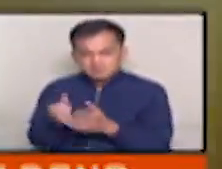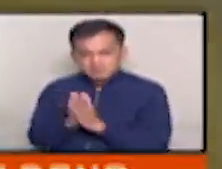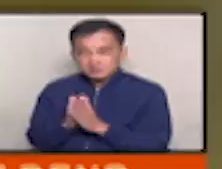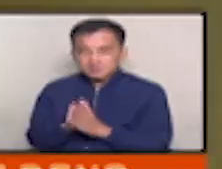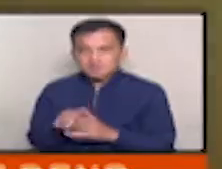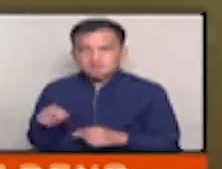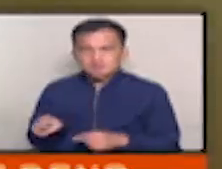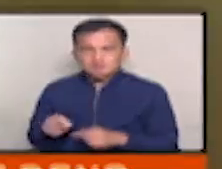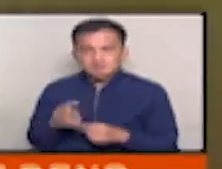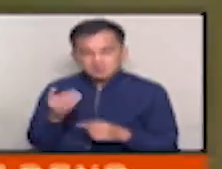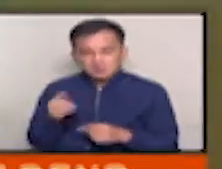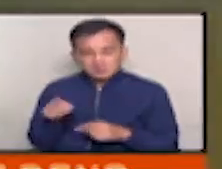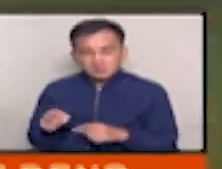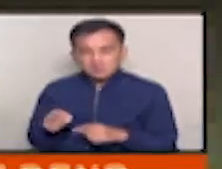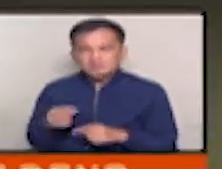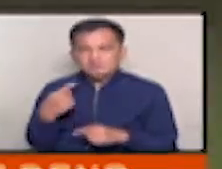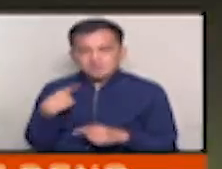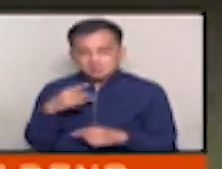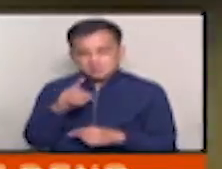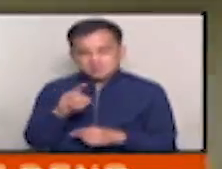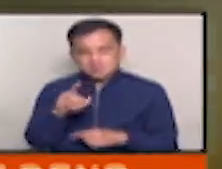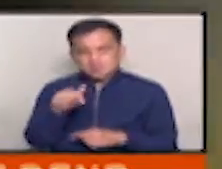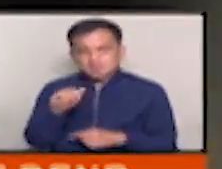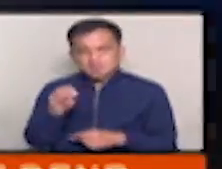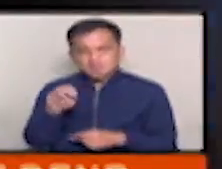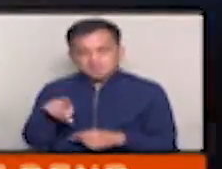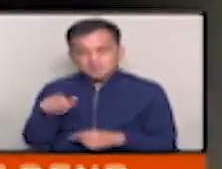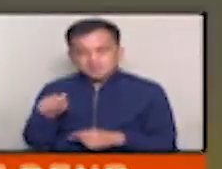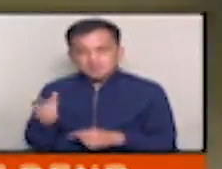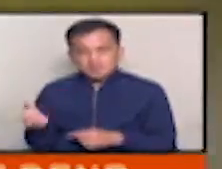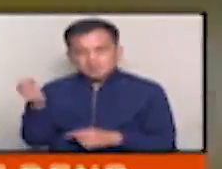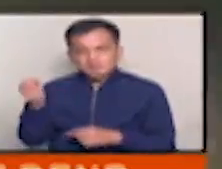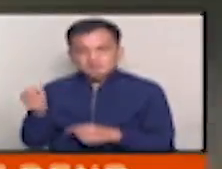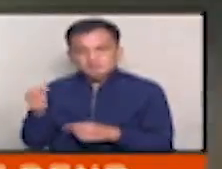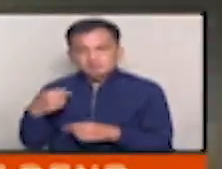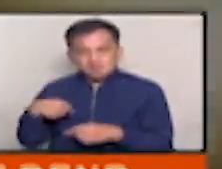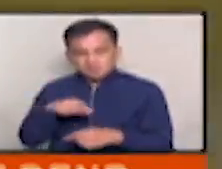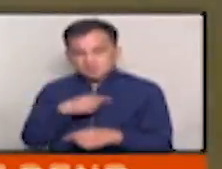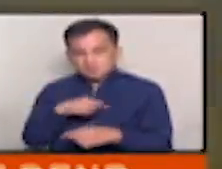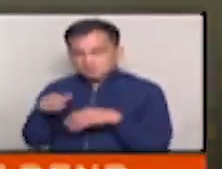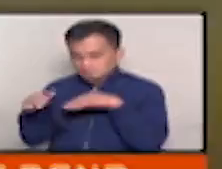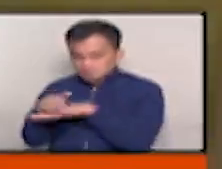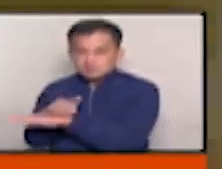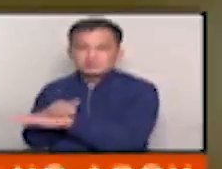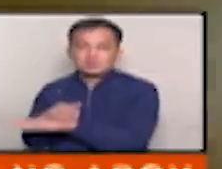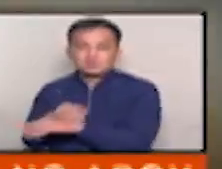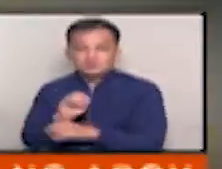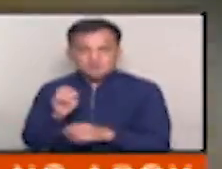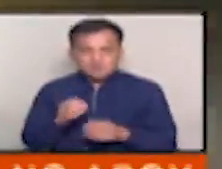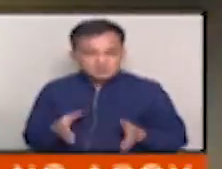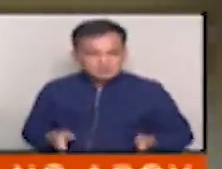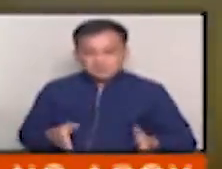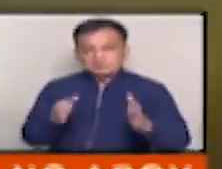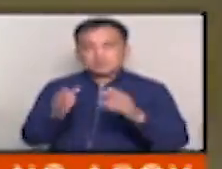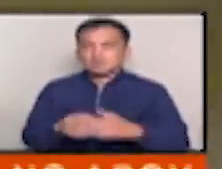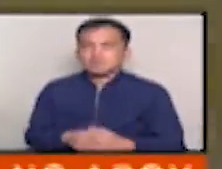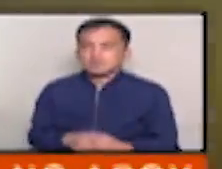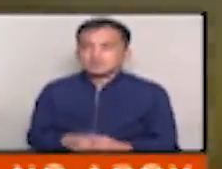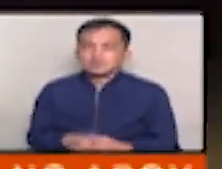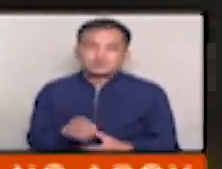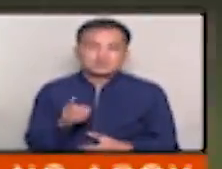sa... Kaya nga, pero kasi may dampa ng may-ari nun eh. Nasa loob nila kami. Wala na kami sa sidewalk.